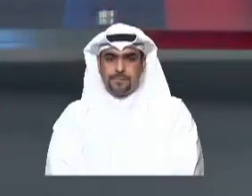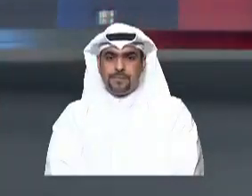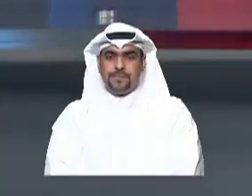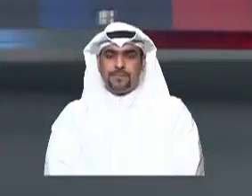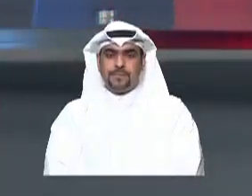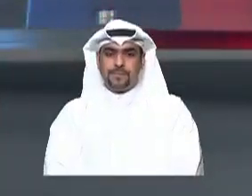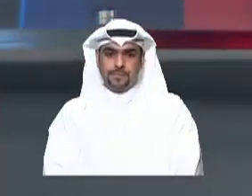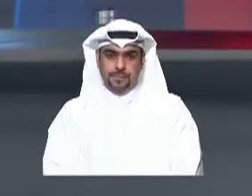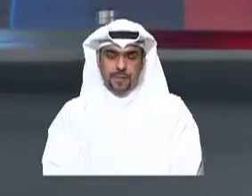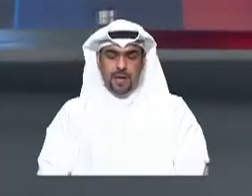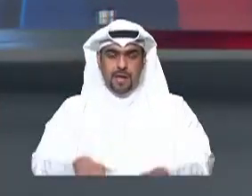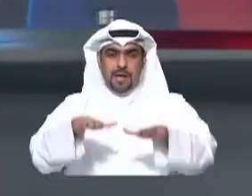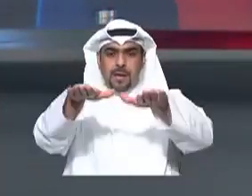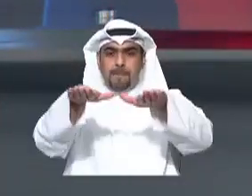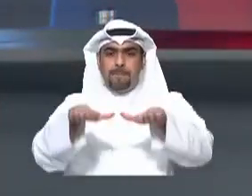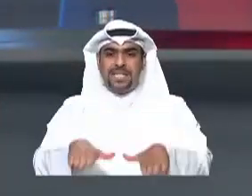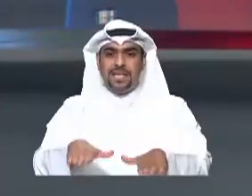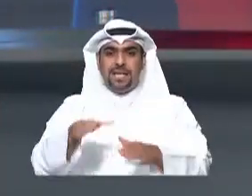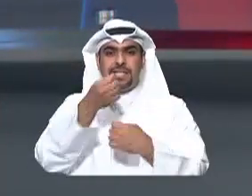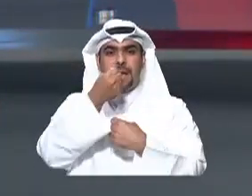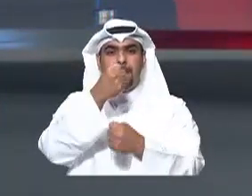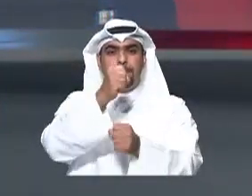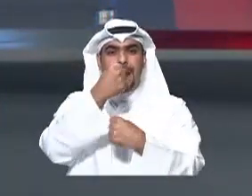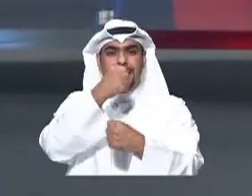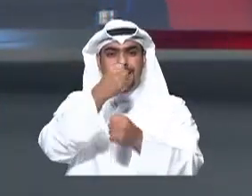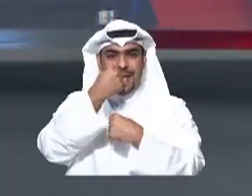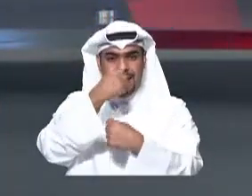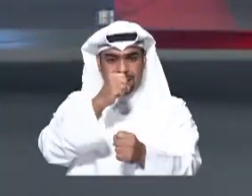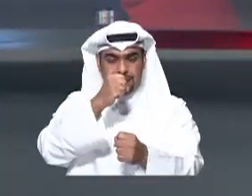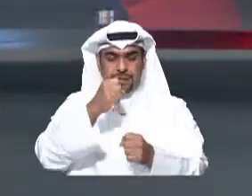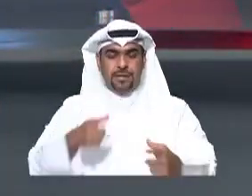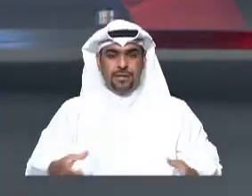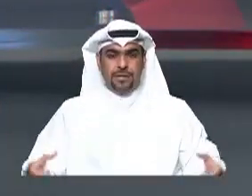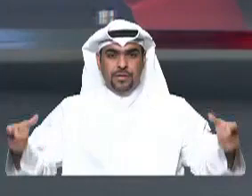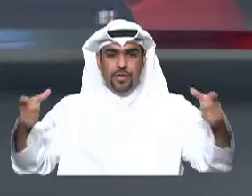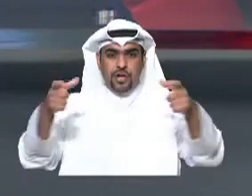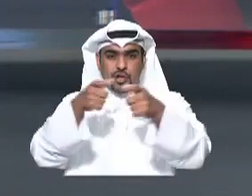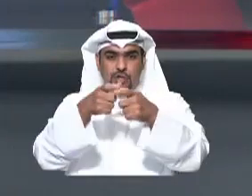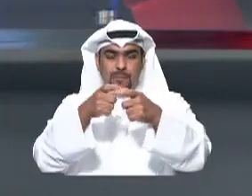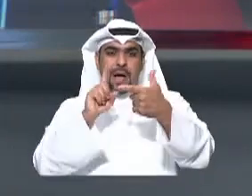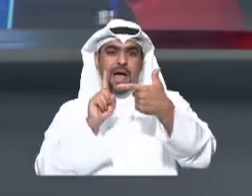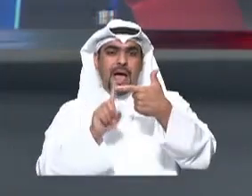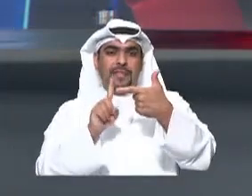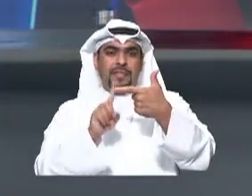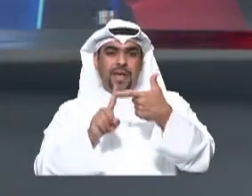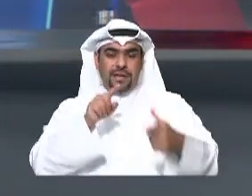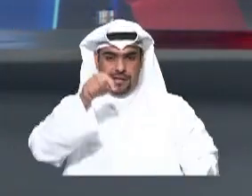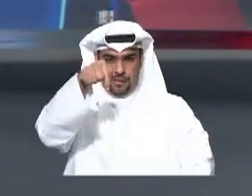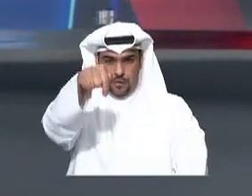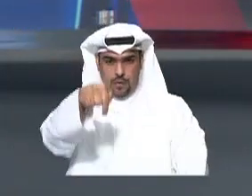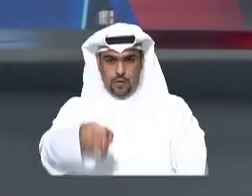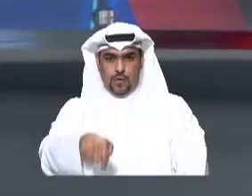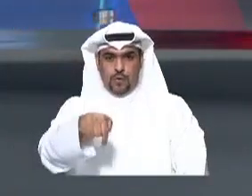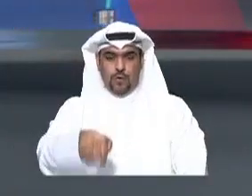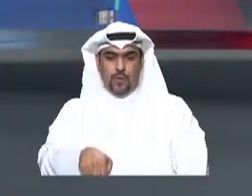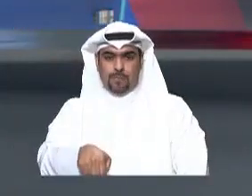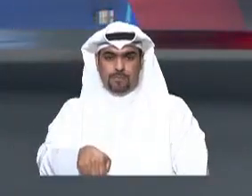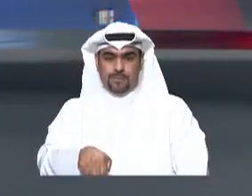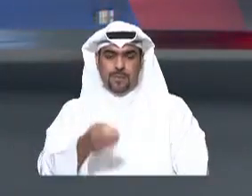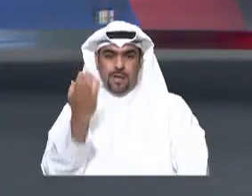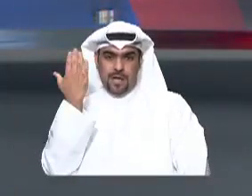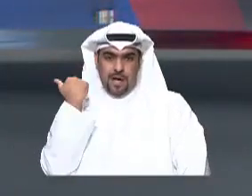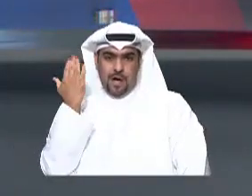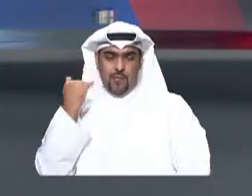عقد المجلس البلدي برئاسة رئيس المجلس عبد الله المحري جلسته الثانية من دور الانعقاد الأول للفصل